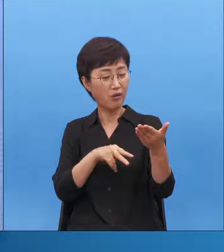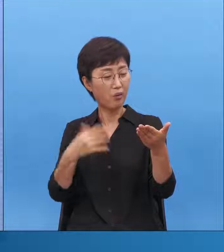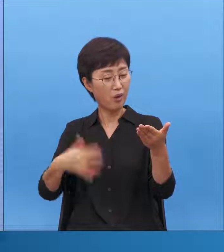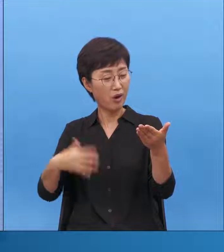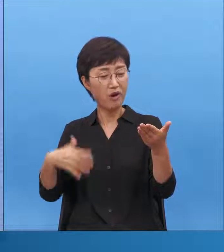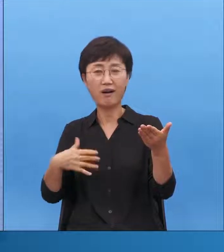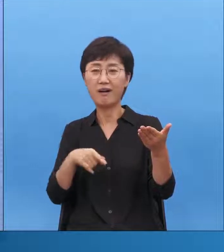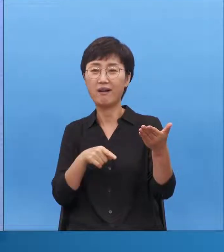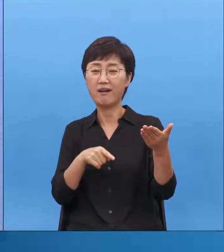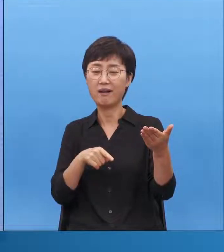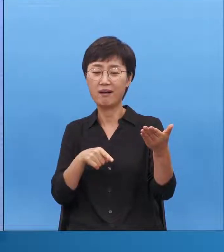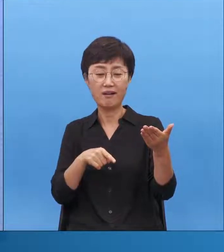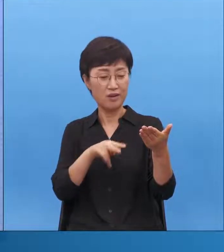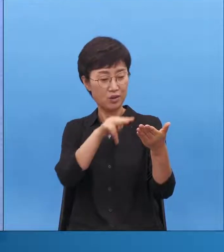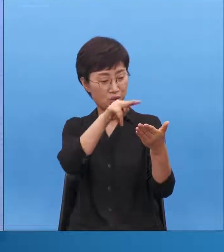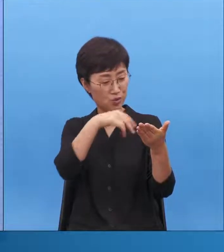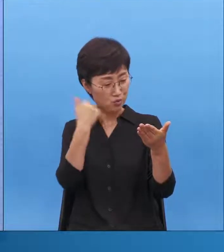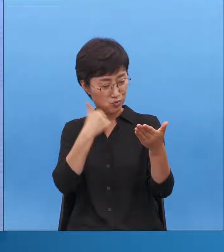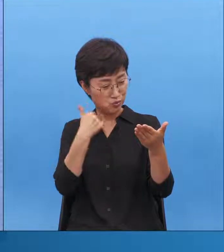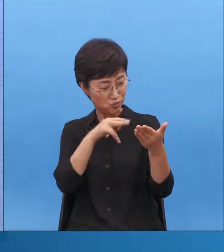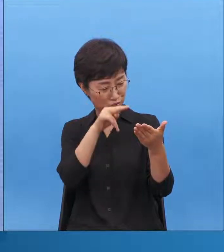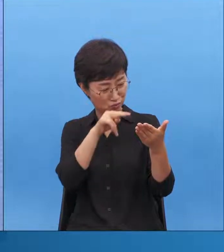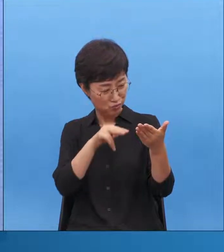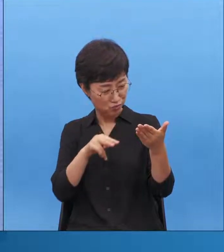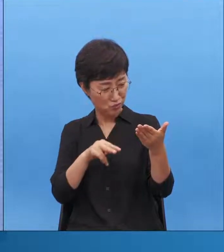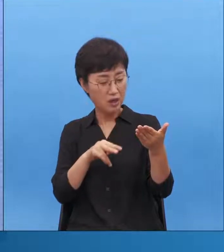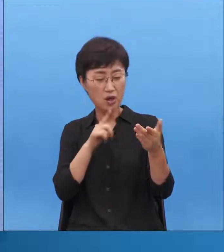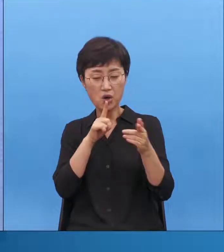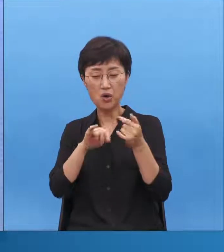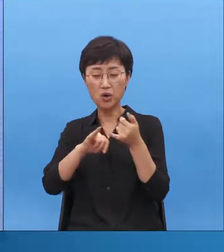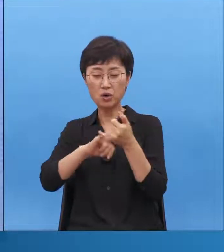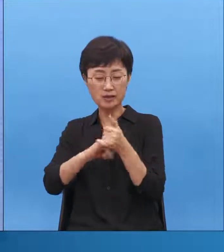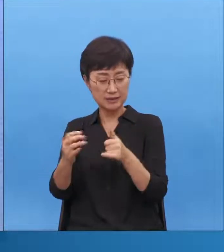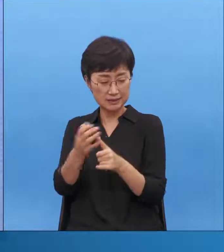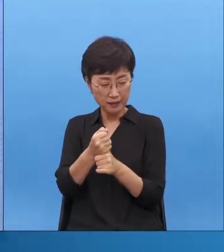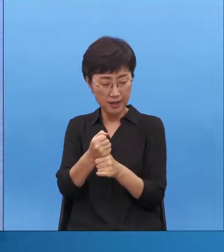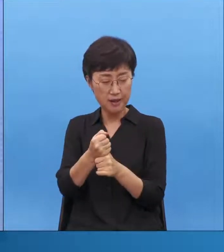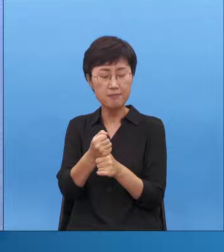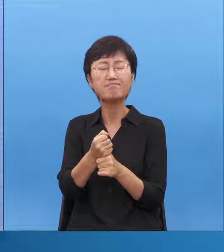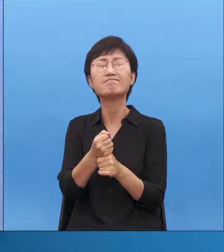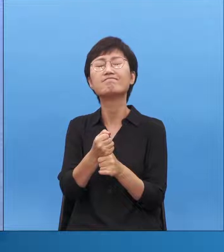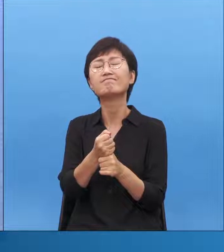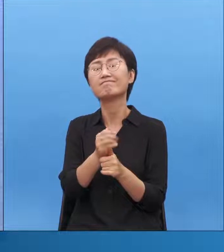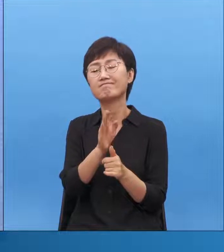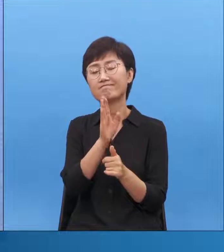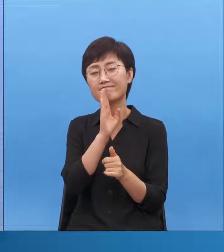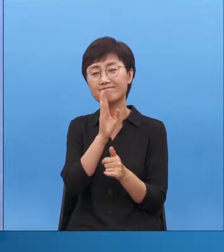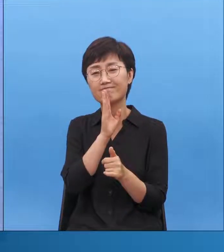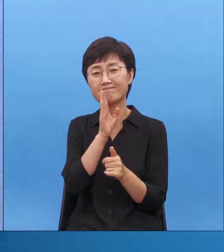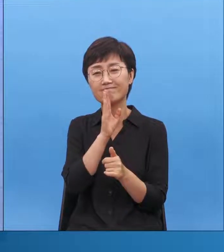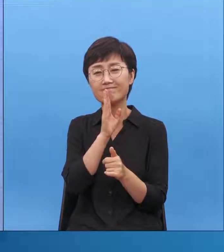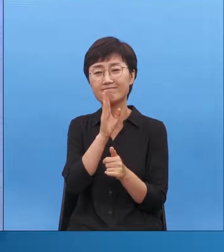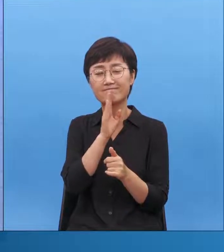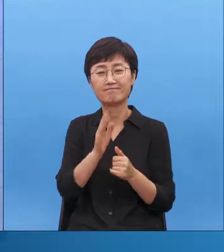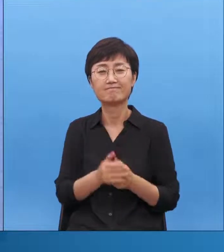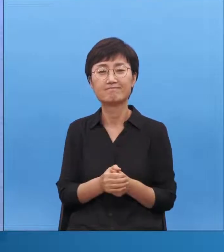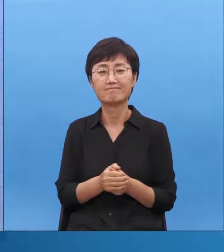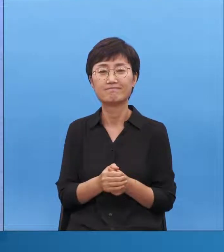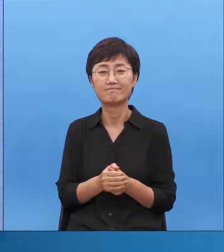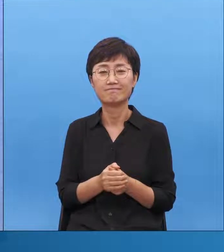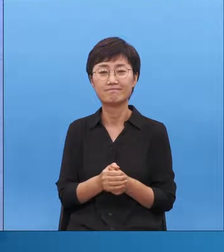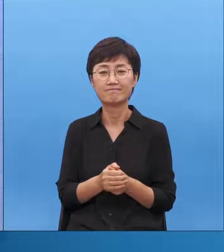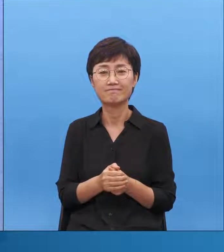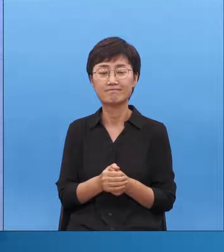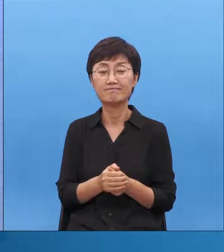언약에 이유가 있는 사람들이구나. And I took a look of the list of people, and I realized these are people with reasons to do it. 여러분